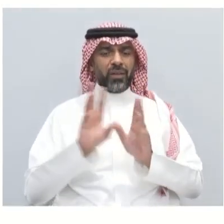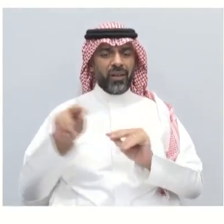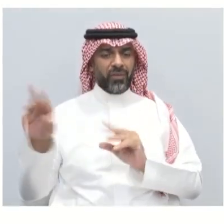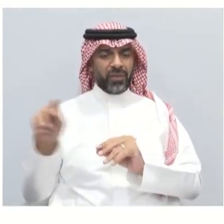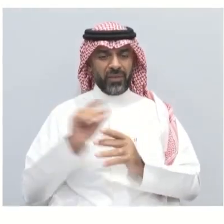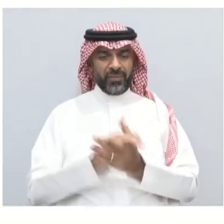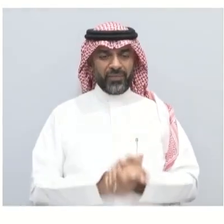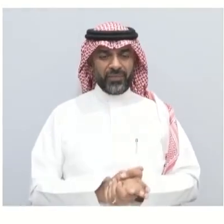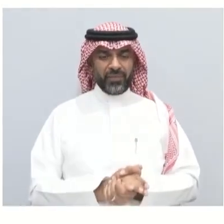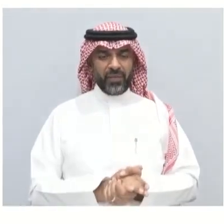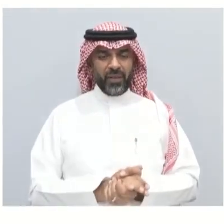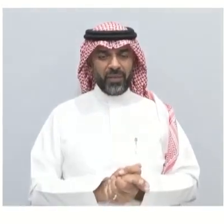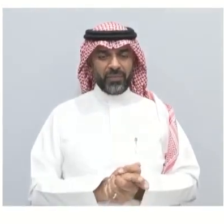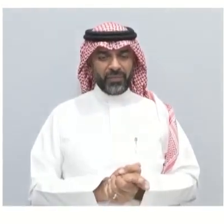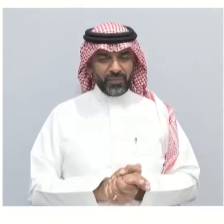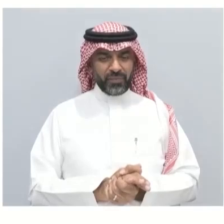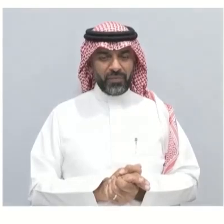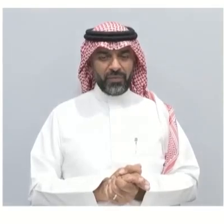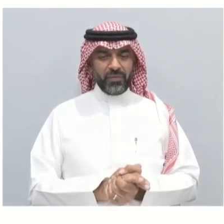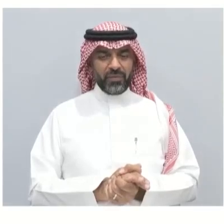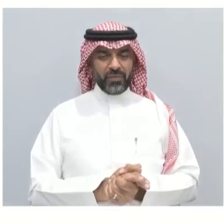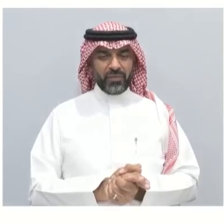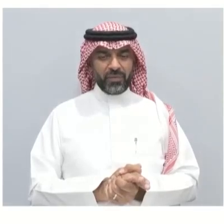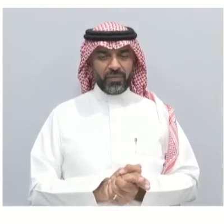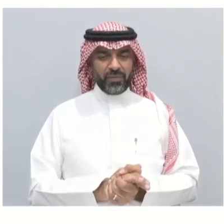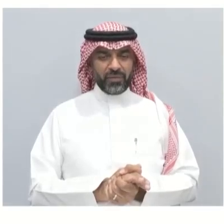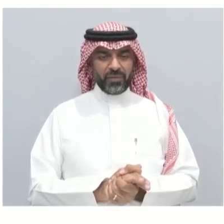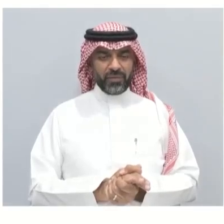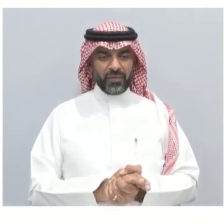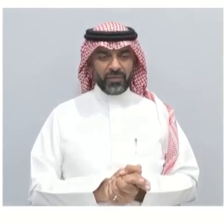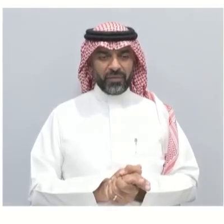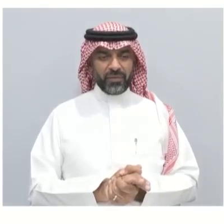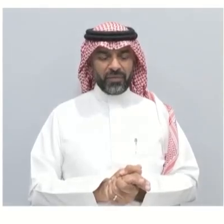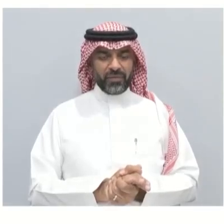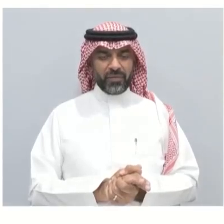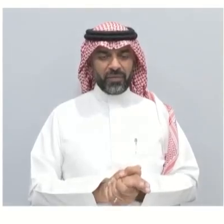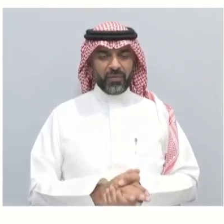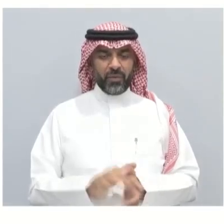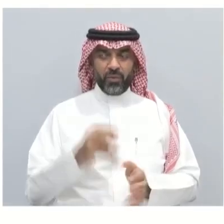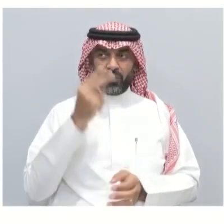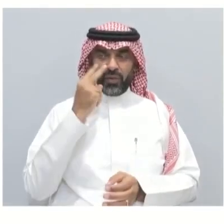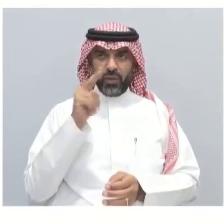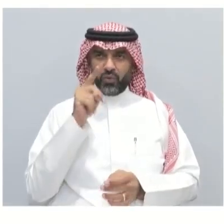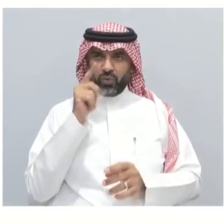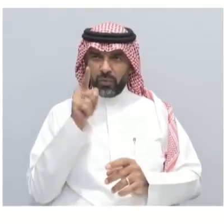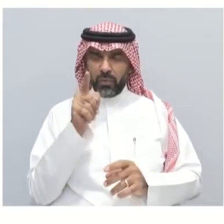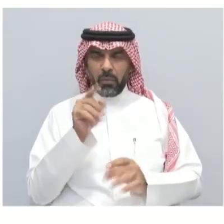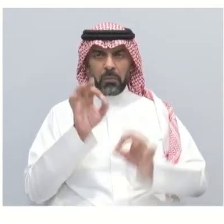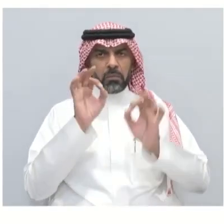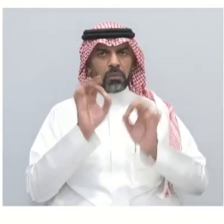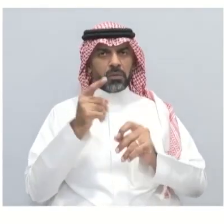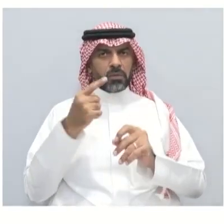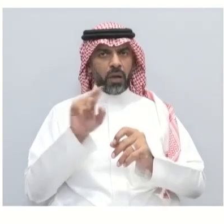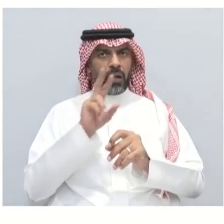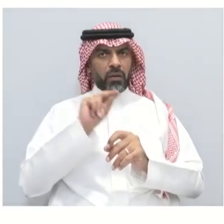تقريبا اغلب الادوات موجوده في المايكروسوفت بورد فلو تمعنا النظر وركزنا سنجد انها فعلا